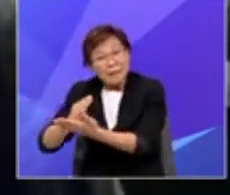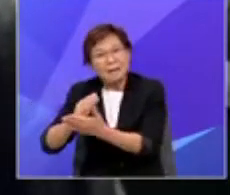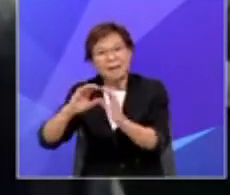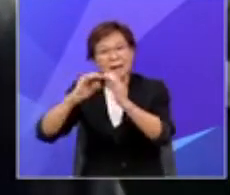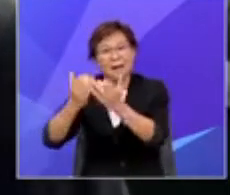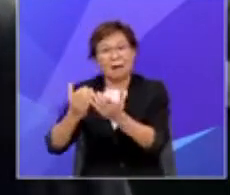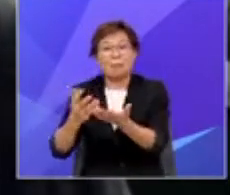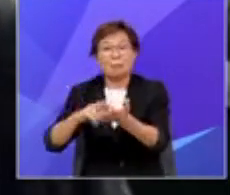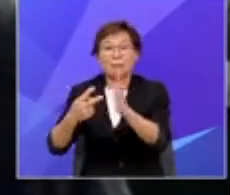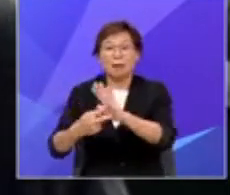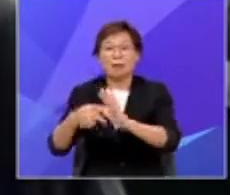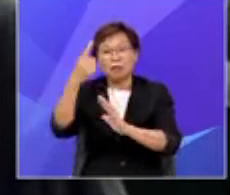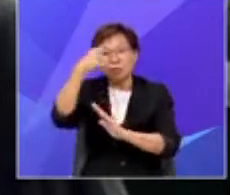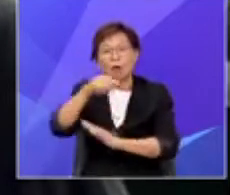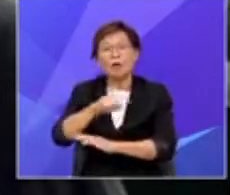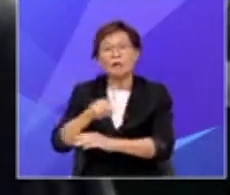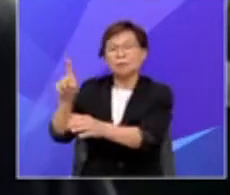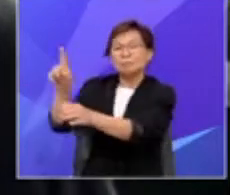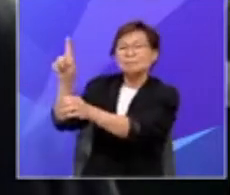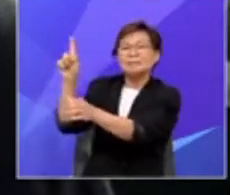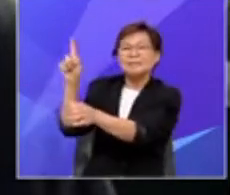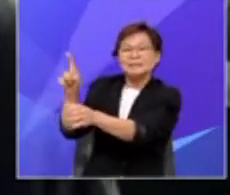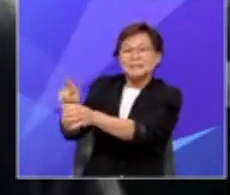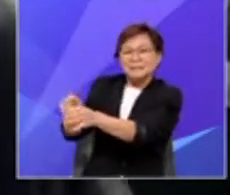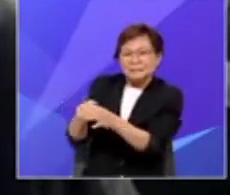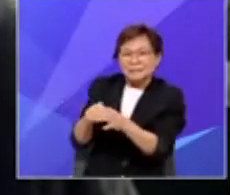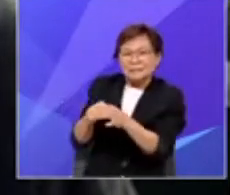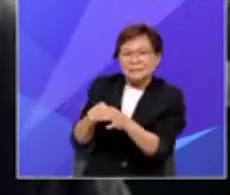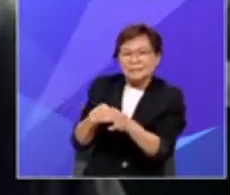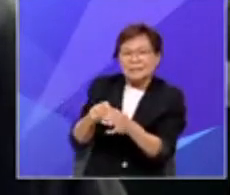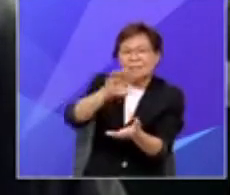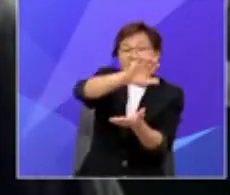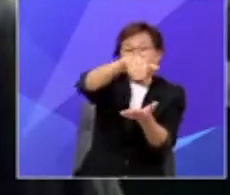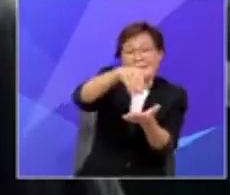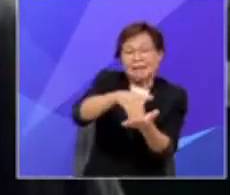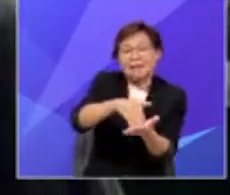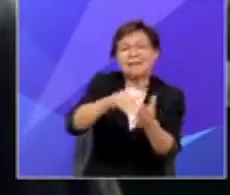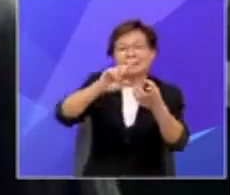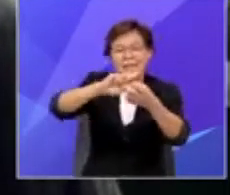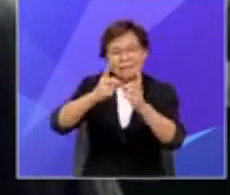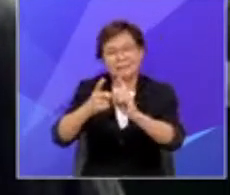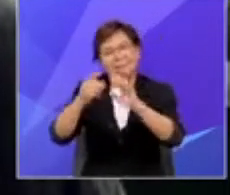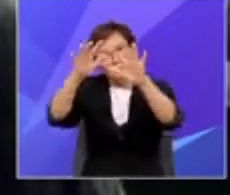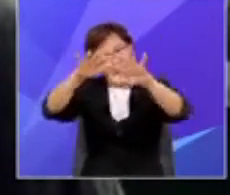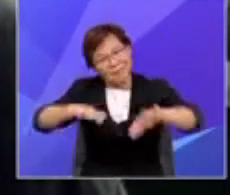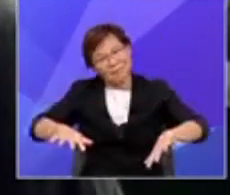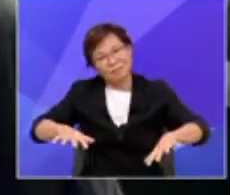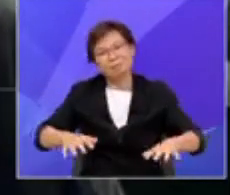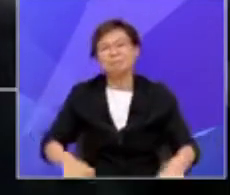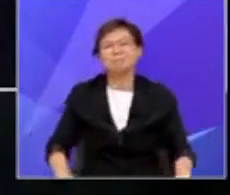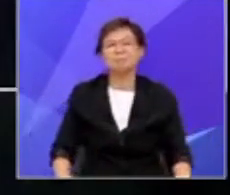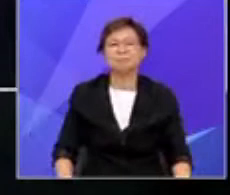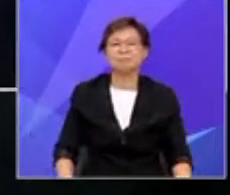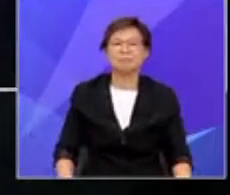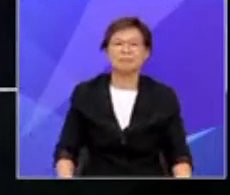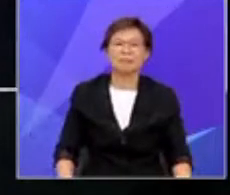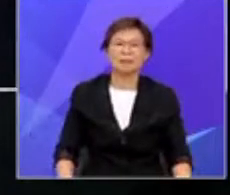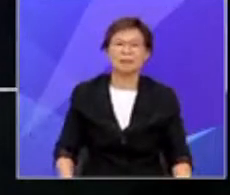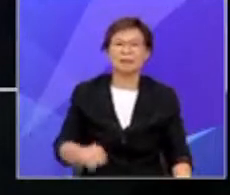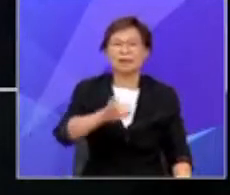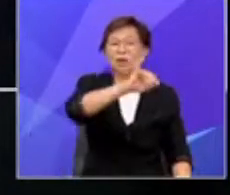magnet atau slime kepada nadi di gitu Asian Iya Juki